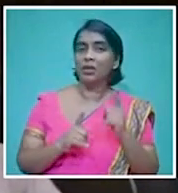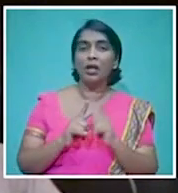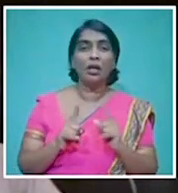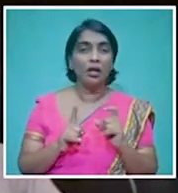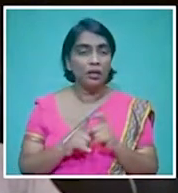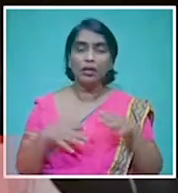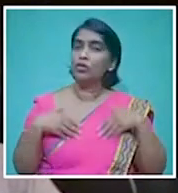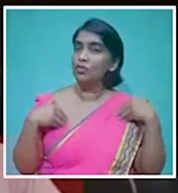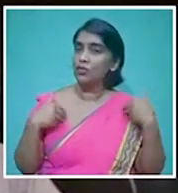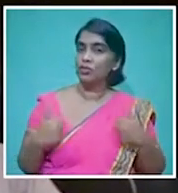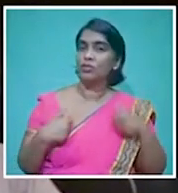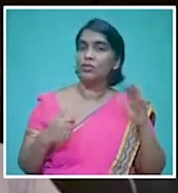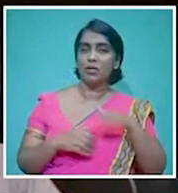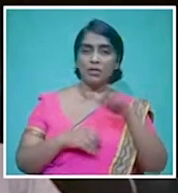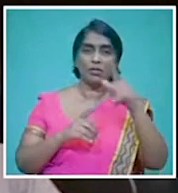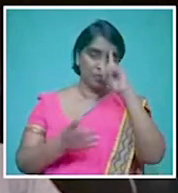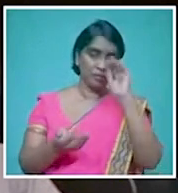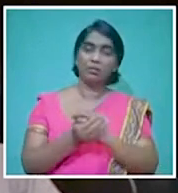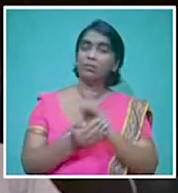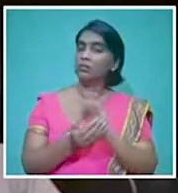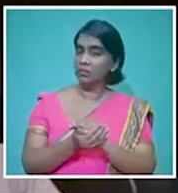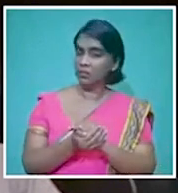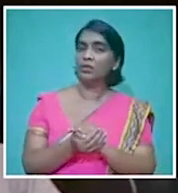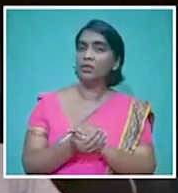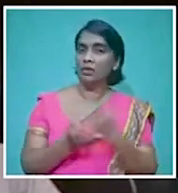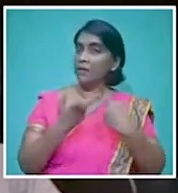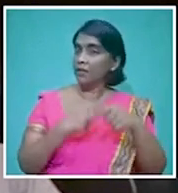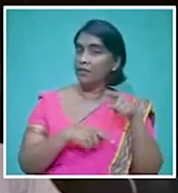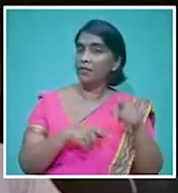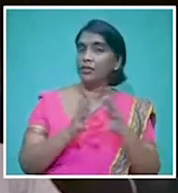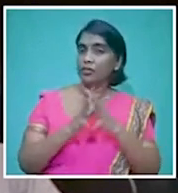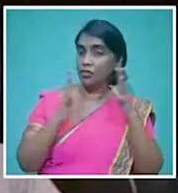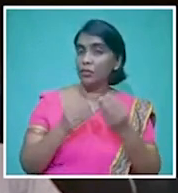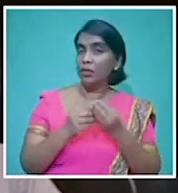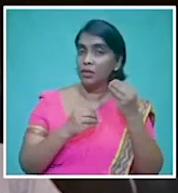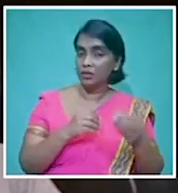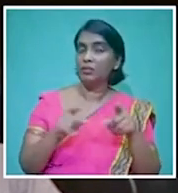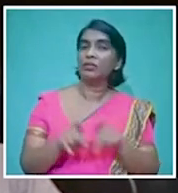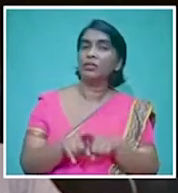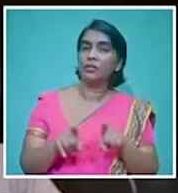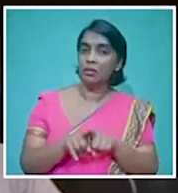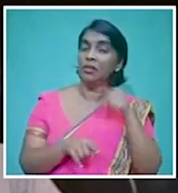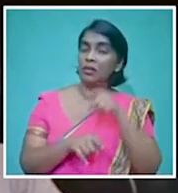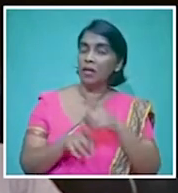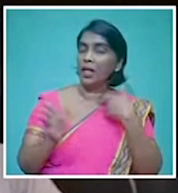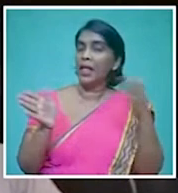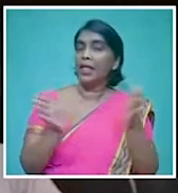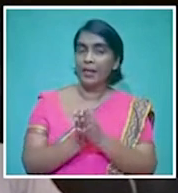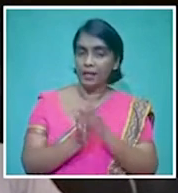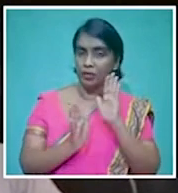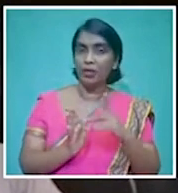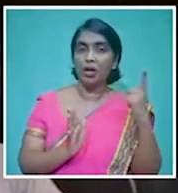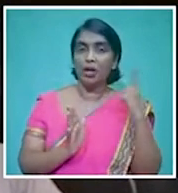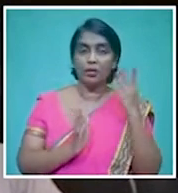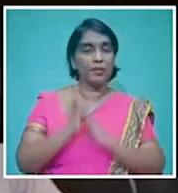අධ්‍යාපනය සෞඛ්‍ය වැනි සමාජ ආරක්ෂණය වැනි ක්ෂේත්‍රවලට වැඩි කරලා තියෙන ප්‍රමාණයත් එහි එකතුවත් ගත්තම